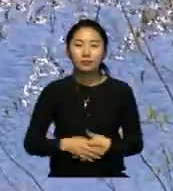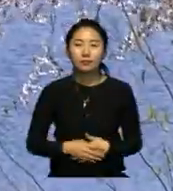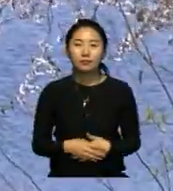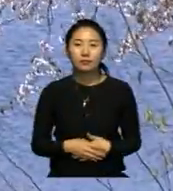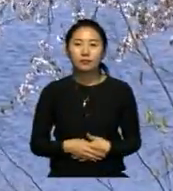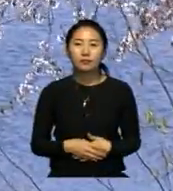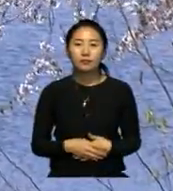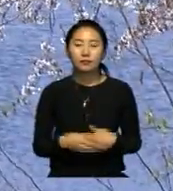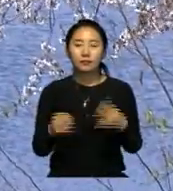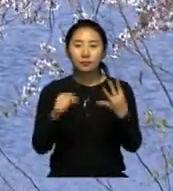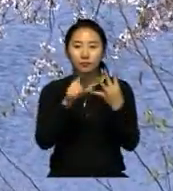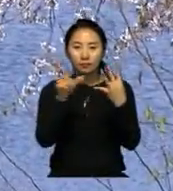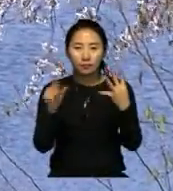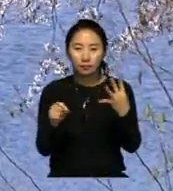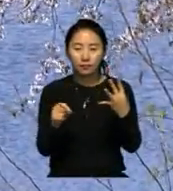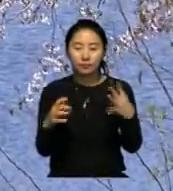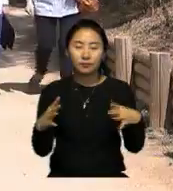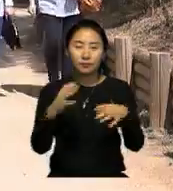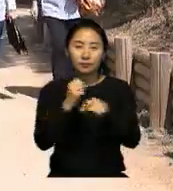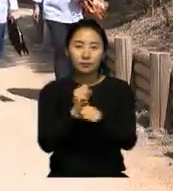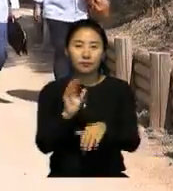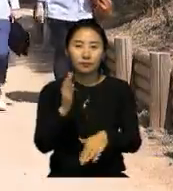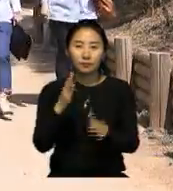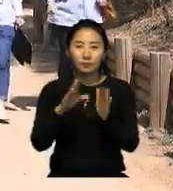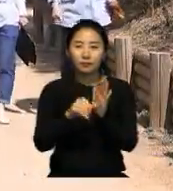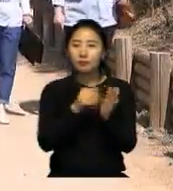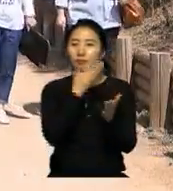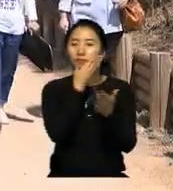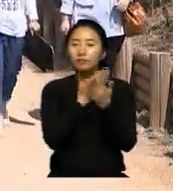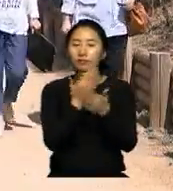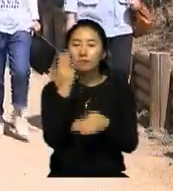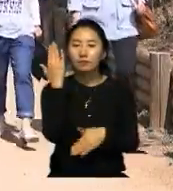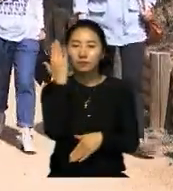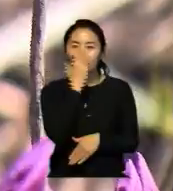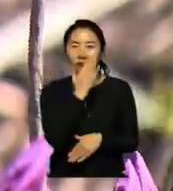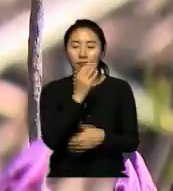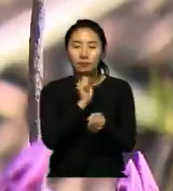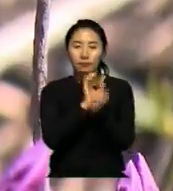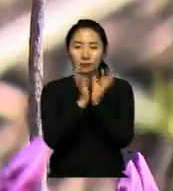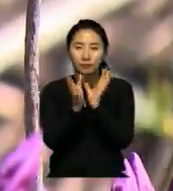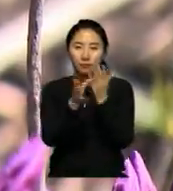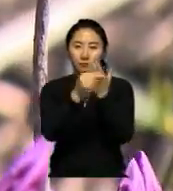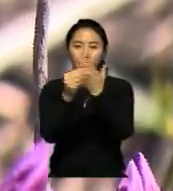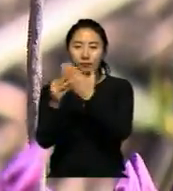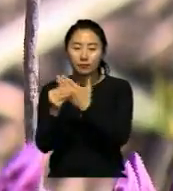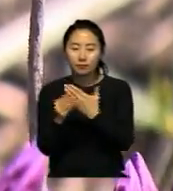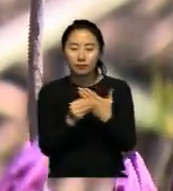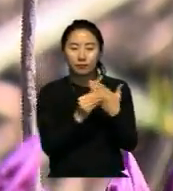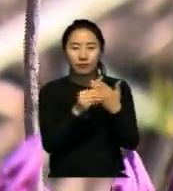있습니다. 4월이 저물어갈 무렵 고운 색채로 물들기 시작한 고모리 일대.